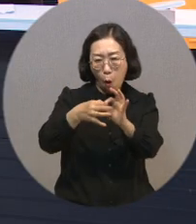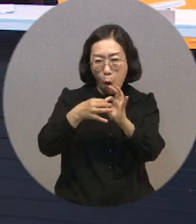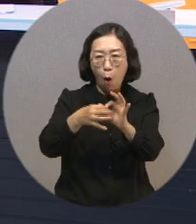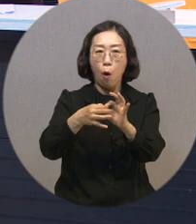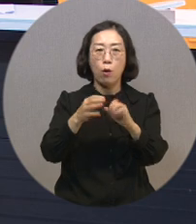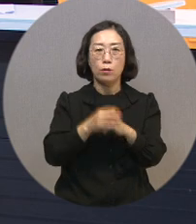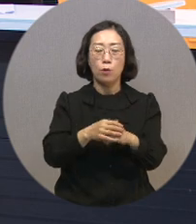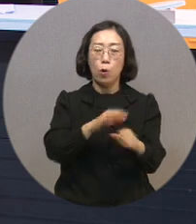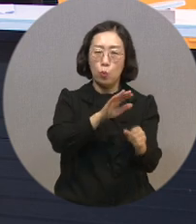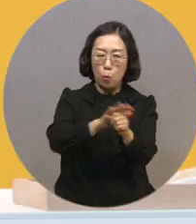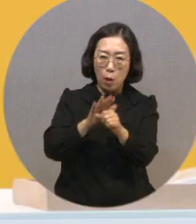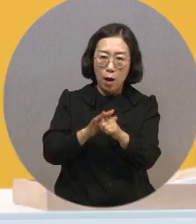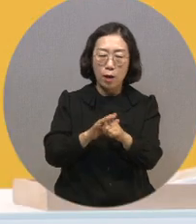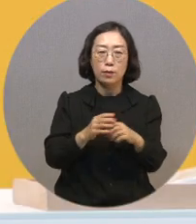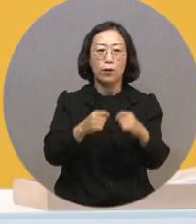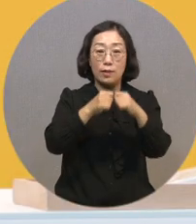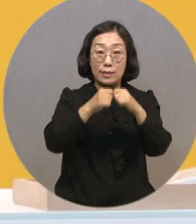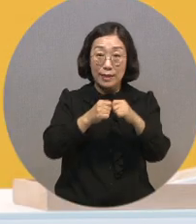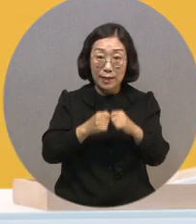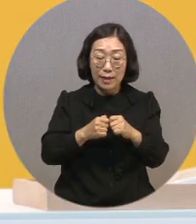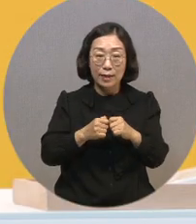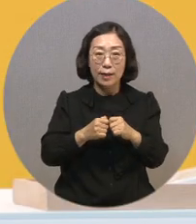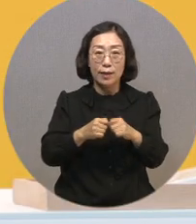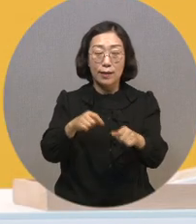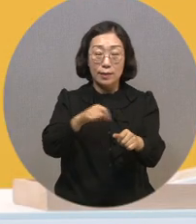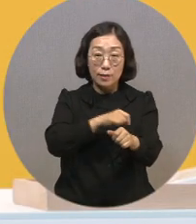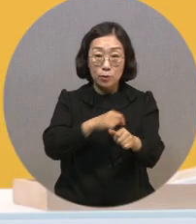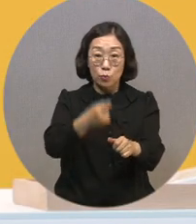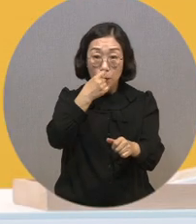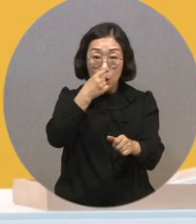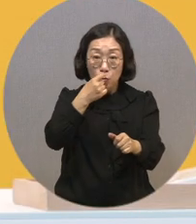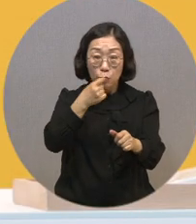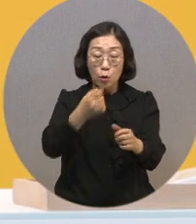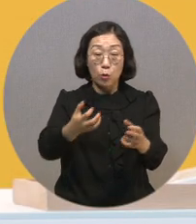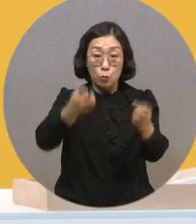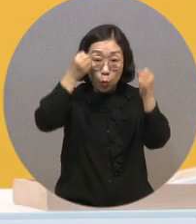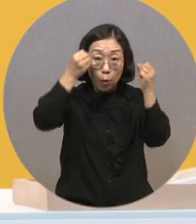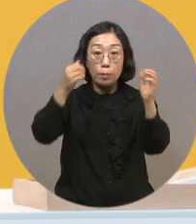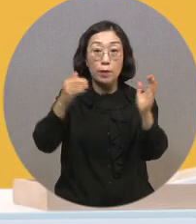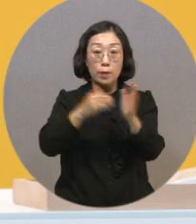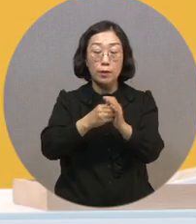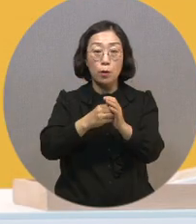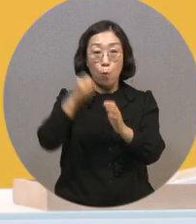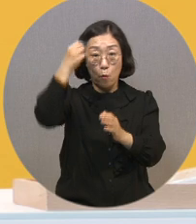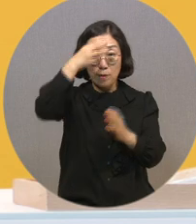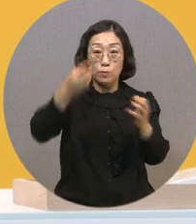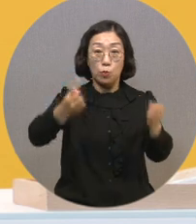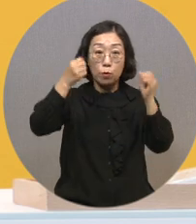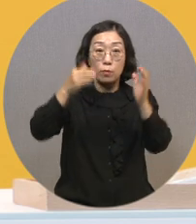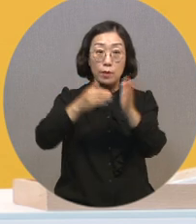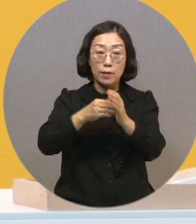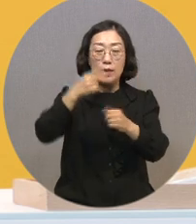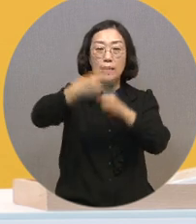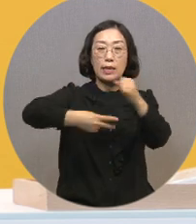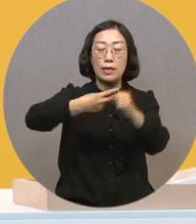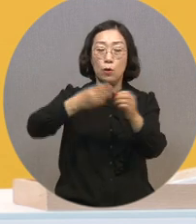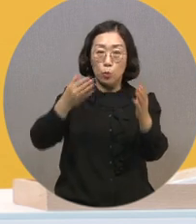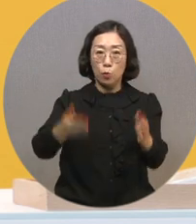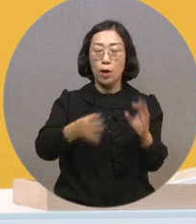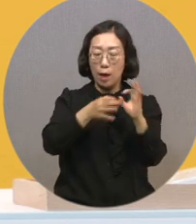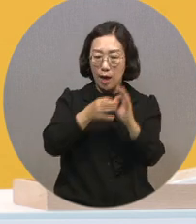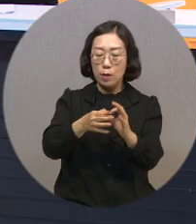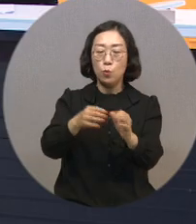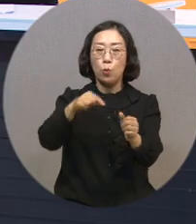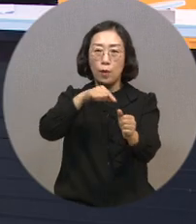저희들이 촘촘하게 우리 특수학생들을 졸업하고 네. 고등학교 3학년 졸업하고도 2년간을 케어하고